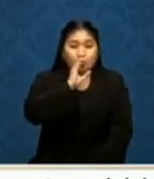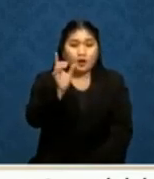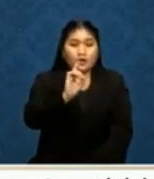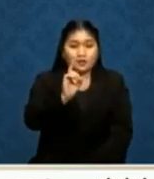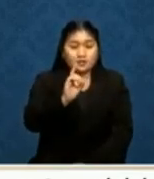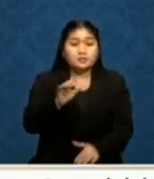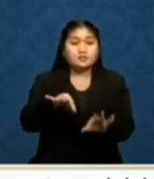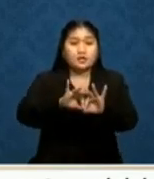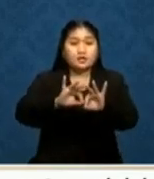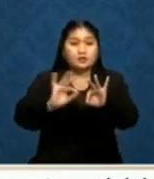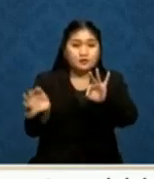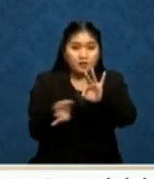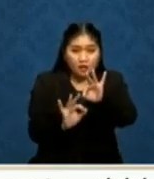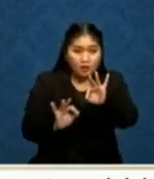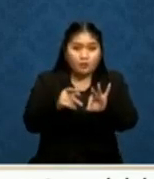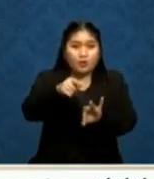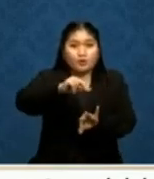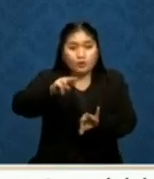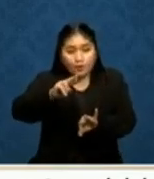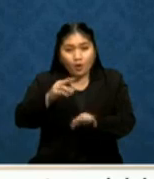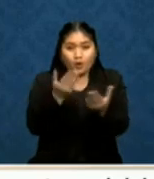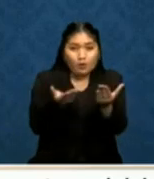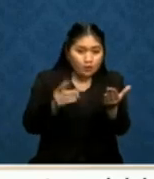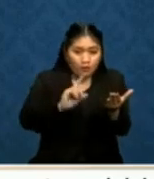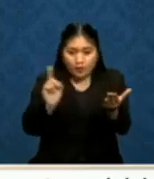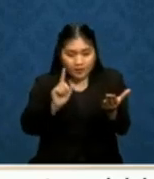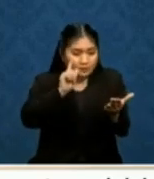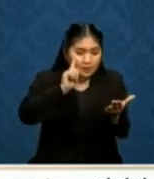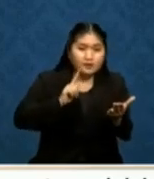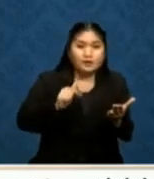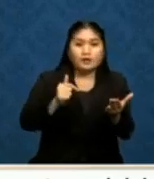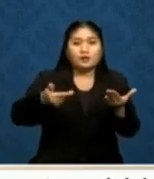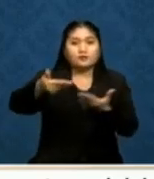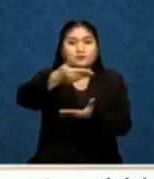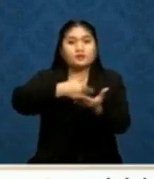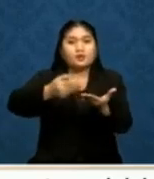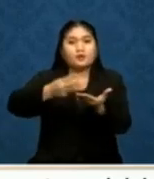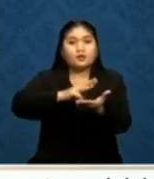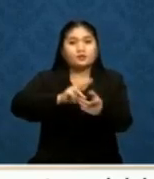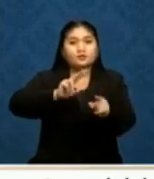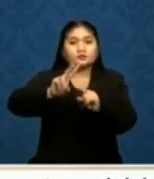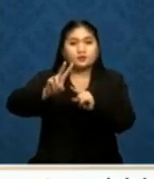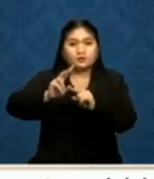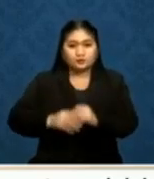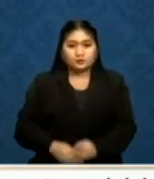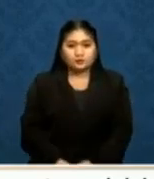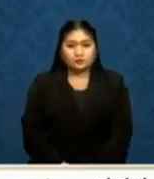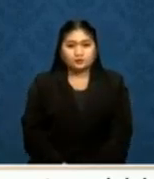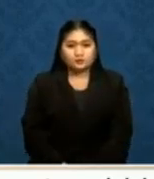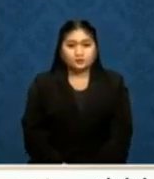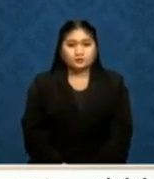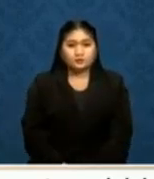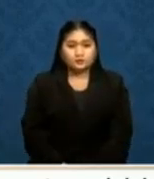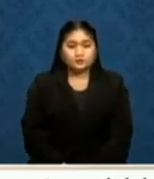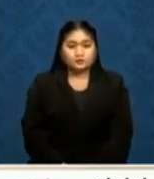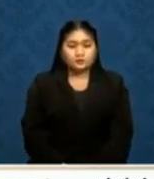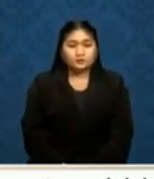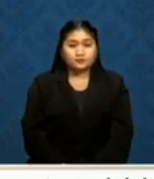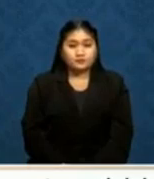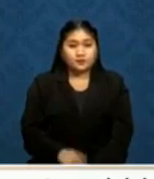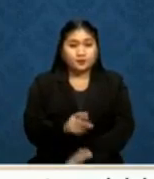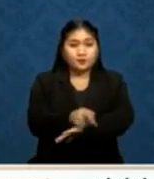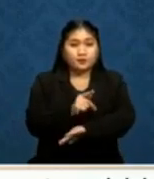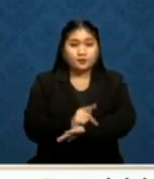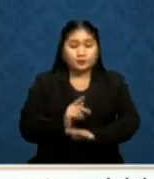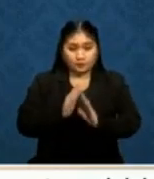ะใช้ร่างพระราชบัญญัติฉบับใดเป็นหลักในการพิจารณาในวาระที่2ครับ ครับกราบเรียนท่านประธาน